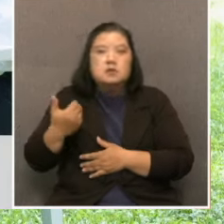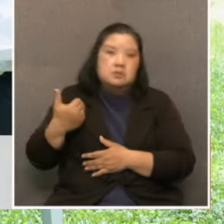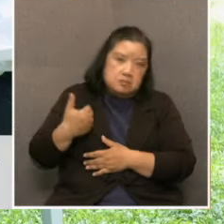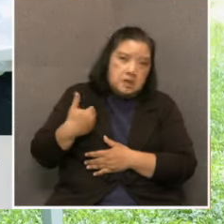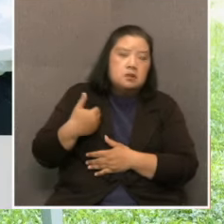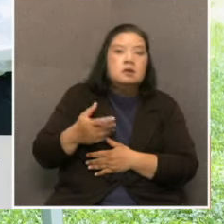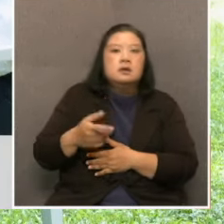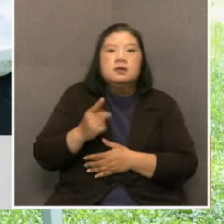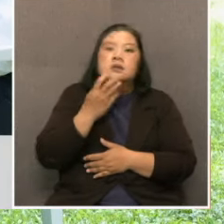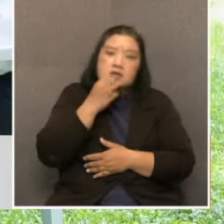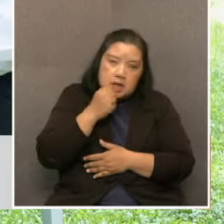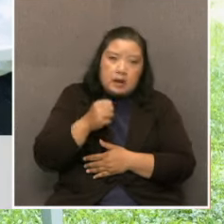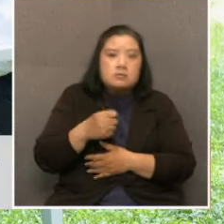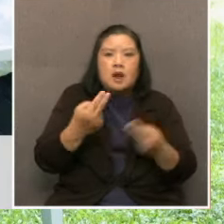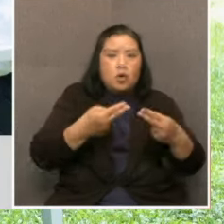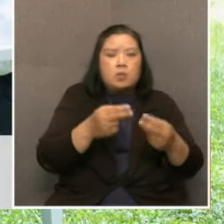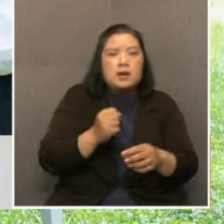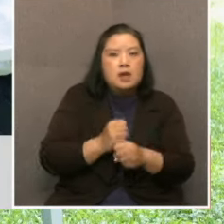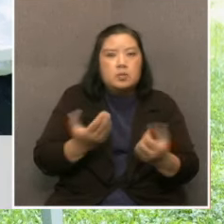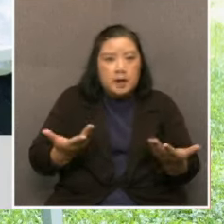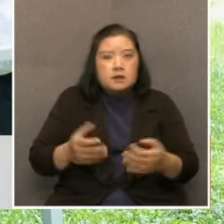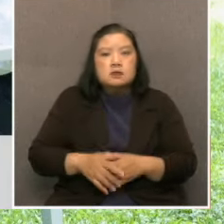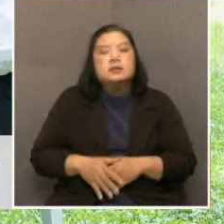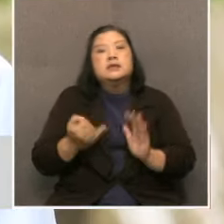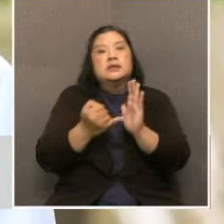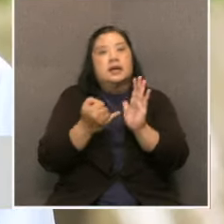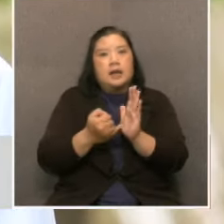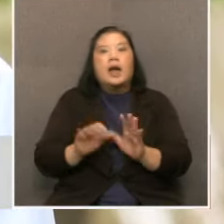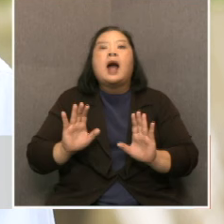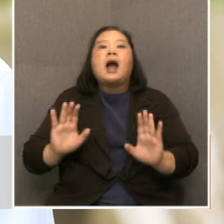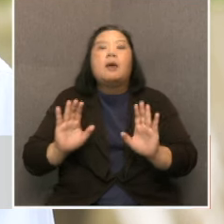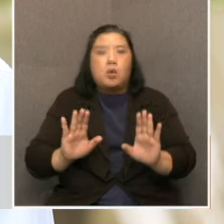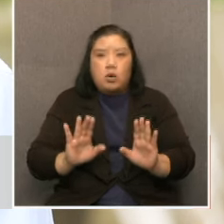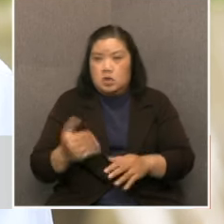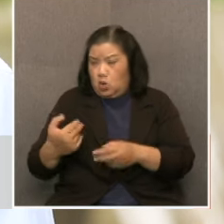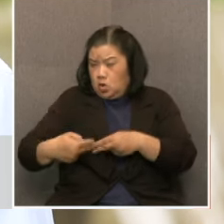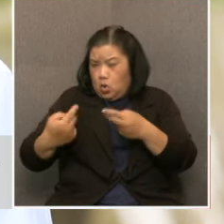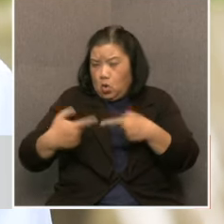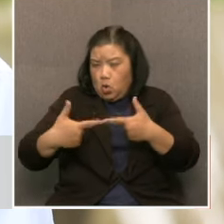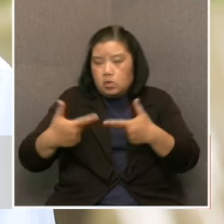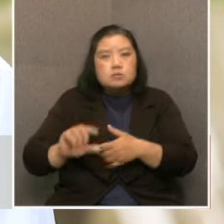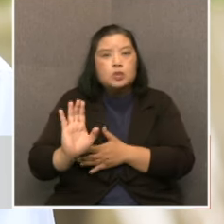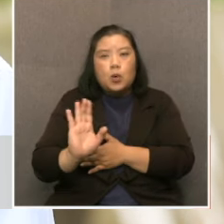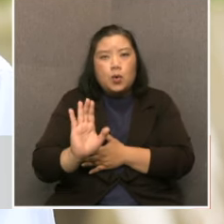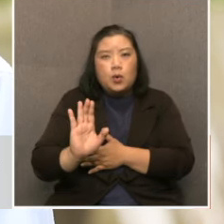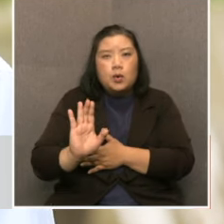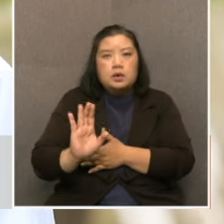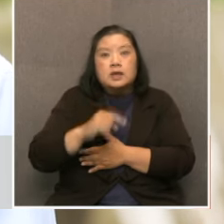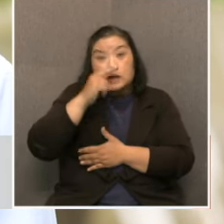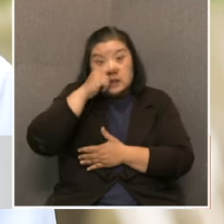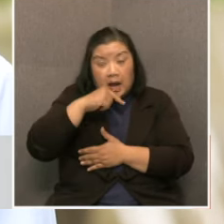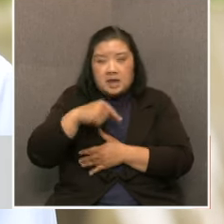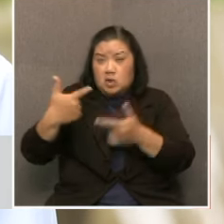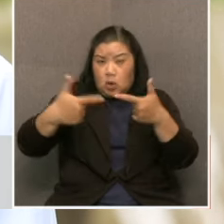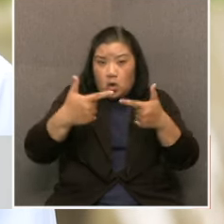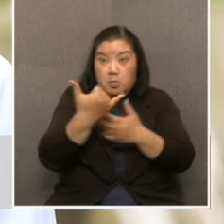ฮิซบอลเลาะห์แบบนี้ครับ มีแค่2หลักการง่ายๆ1คืออย่าก่อศัตรูมากกว่านี ้ ซึ่งเราก็ไม่ค่อยมีอยู่แล้ว ครับ เราแต่ว่าแน่นอ